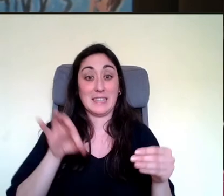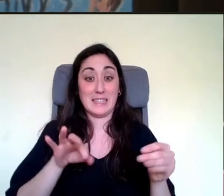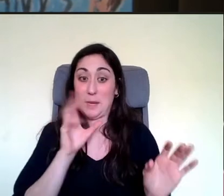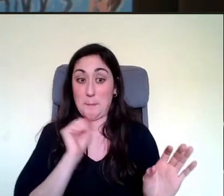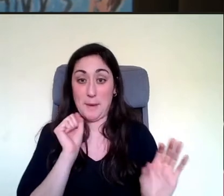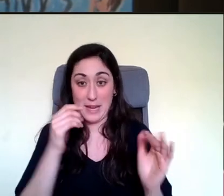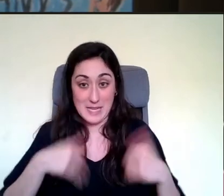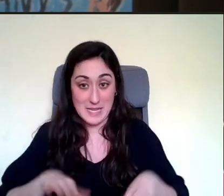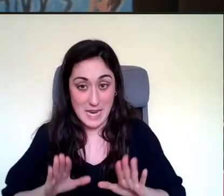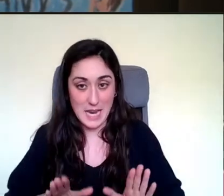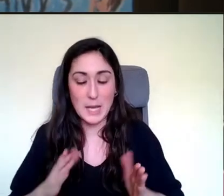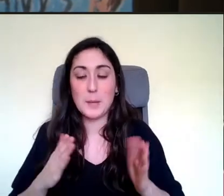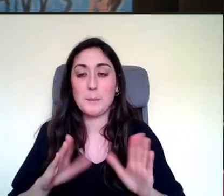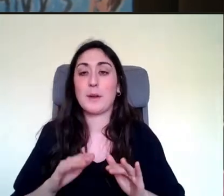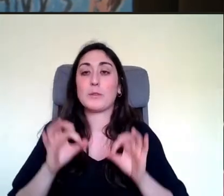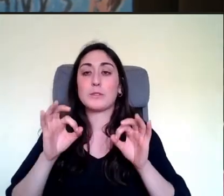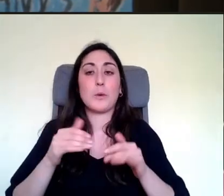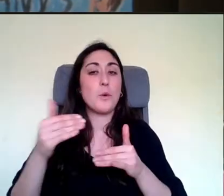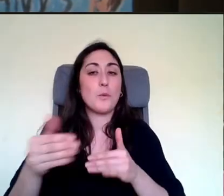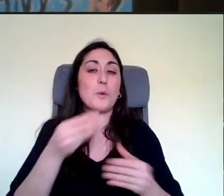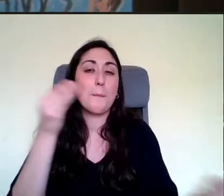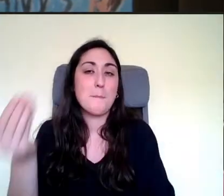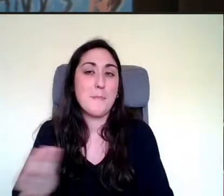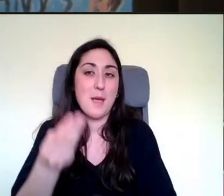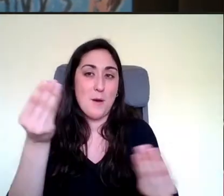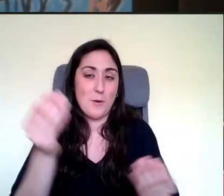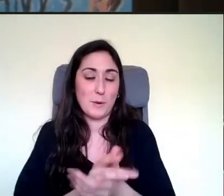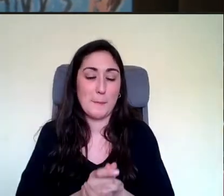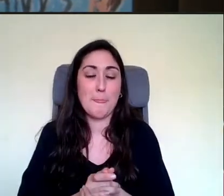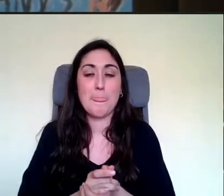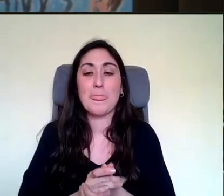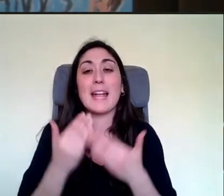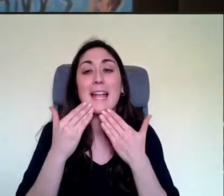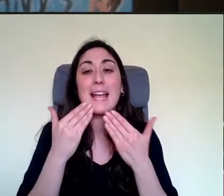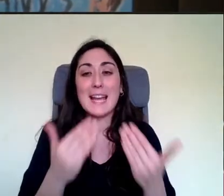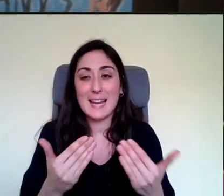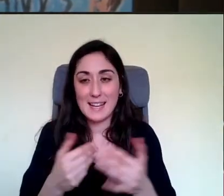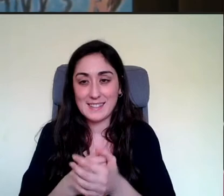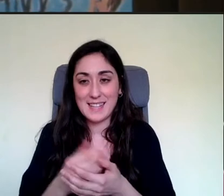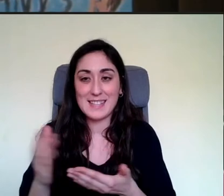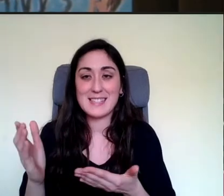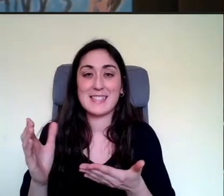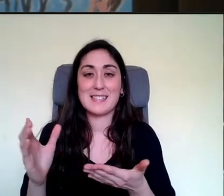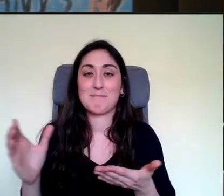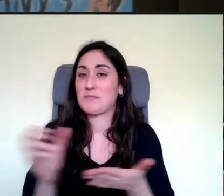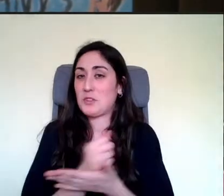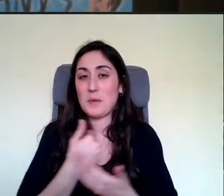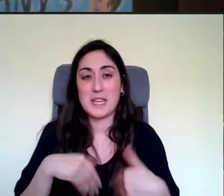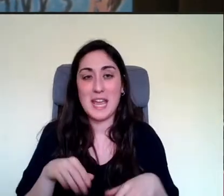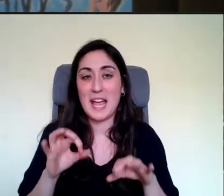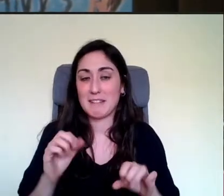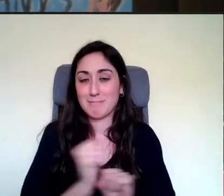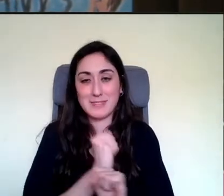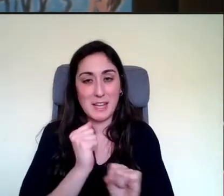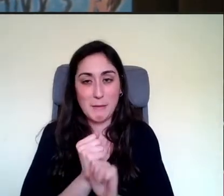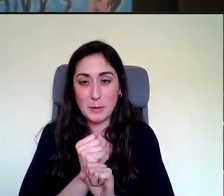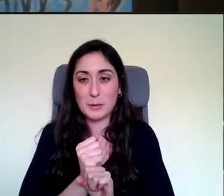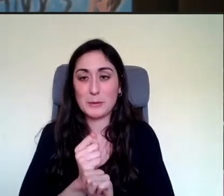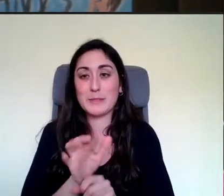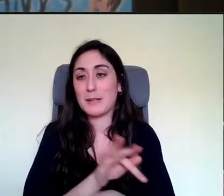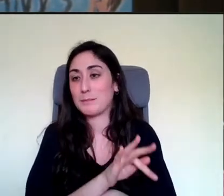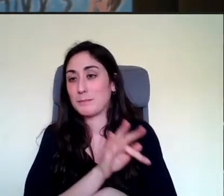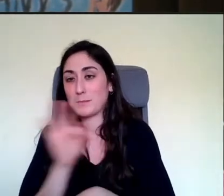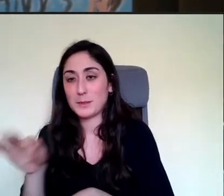esperem poder-lo fer d'una manera presencial. Moltes gràcies, i endavant amb la feina feta, i seguim així. I ara cedeixo la paraula a la